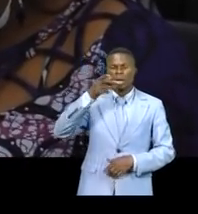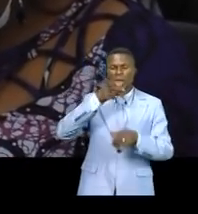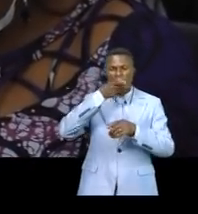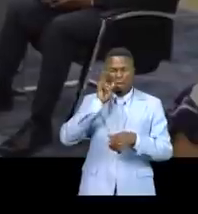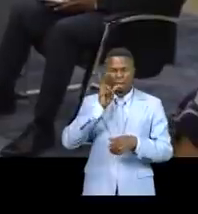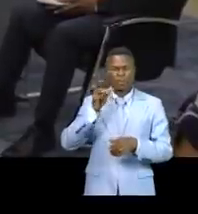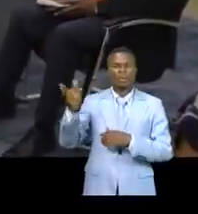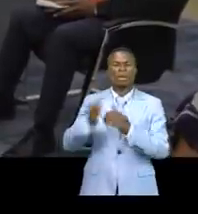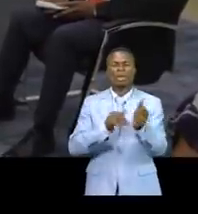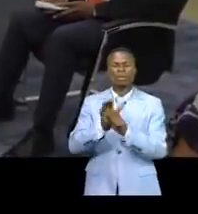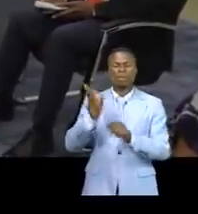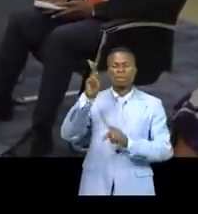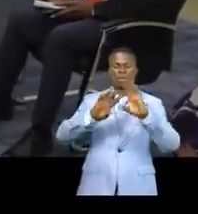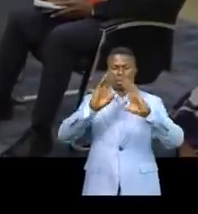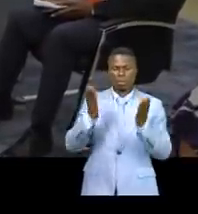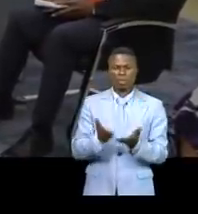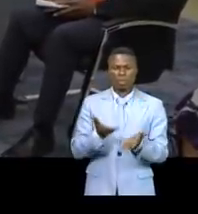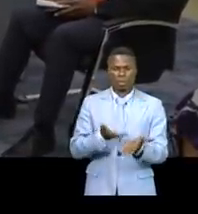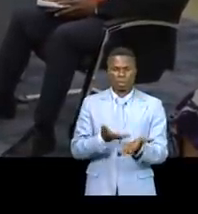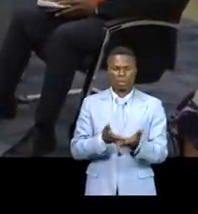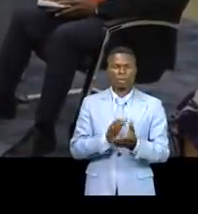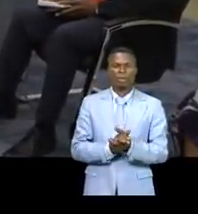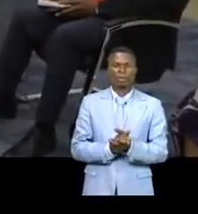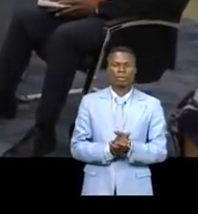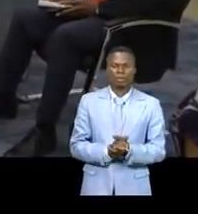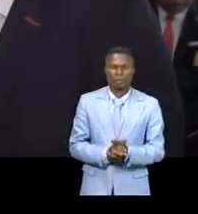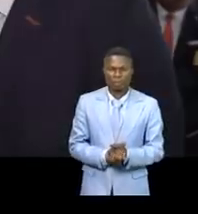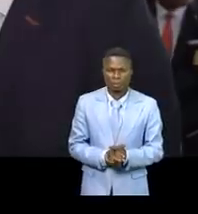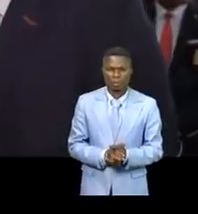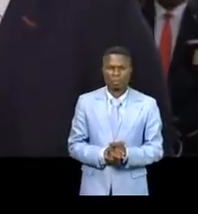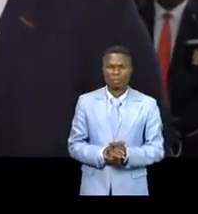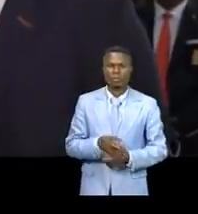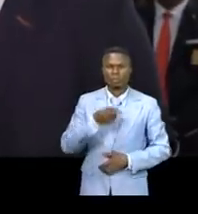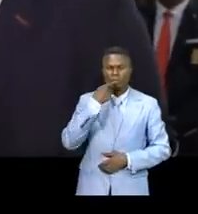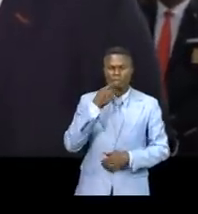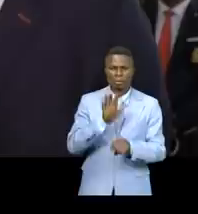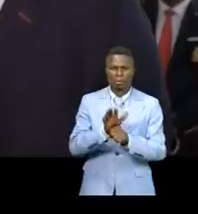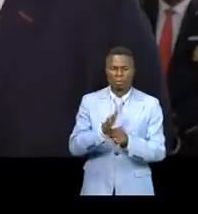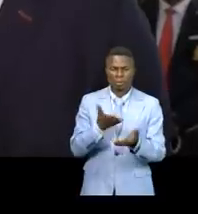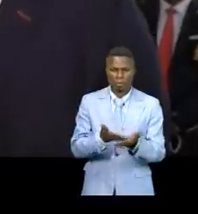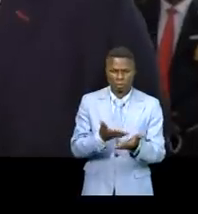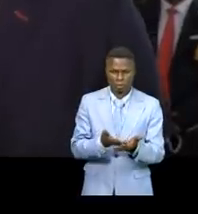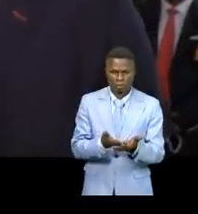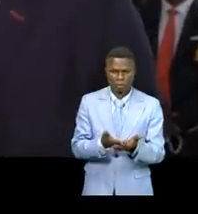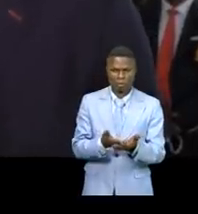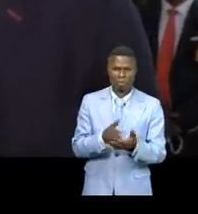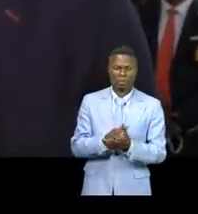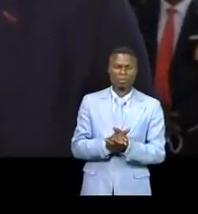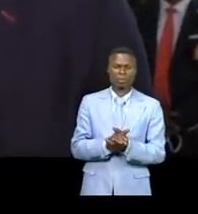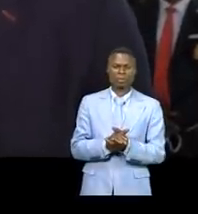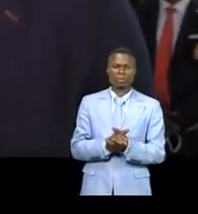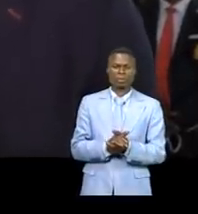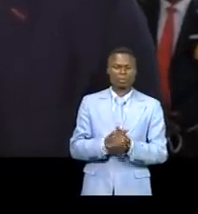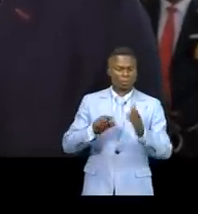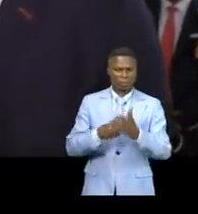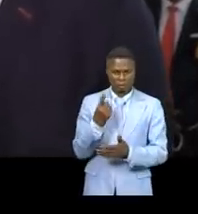la paix de la République démocratique du Congo. Une bonne partie de ce qu'on est laissé faire, c'est-à-dire lutter contre les crimes, contribue